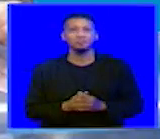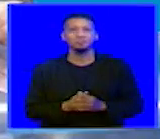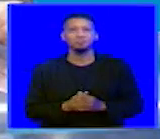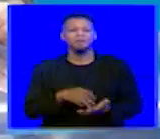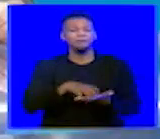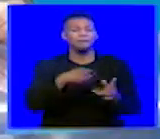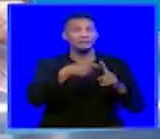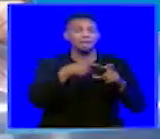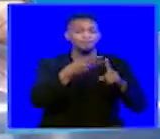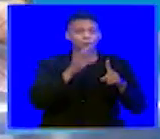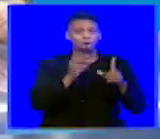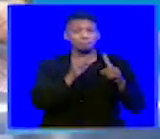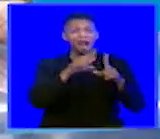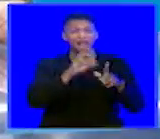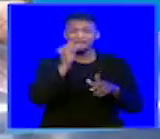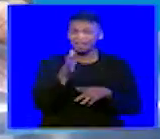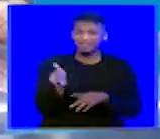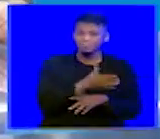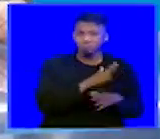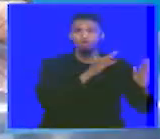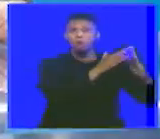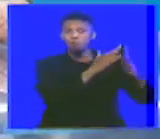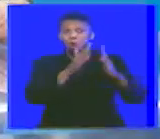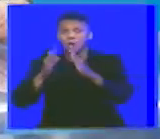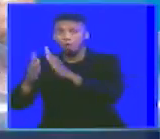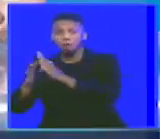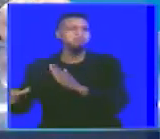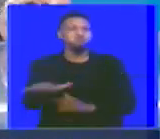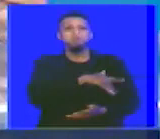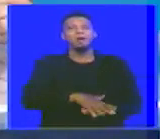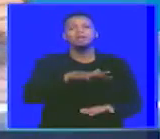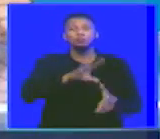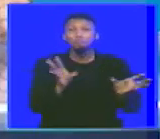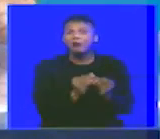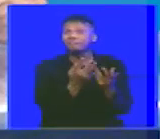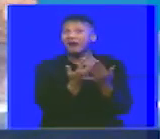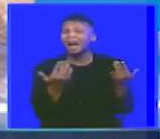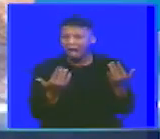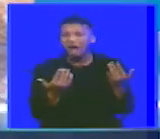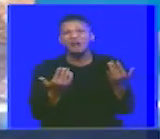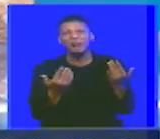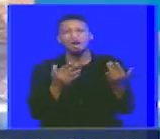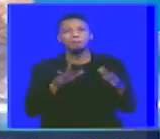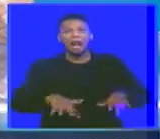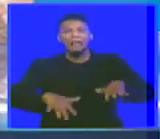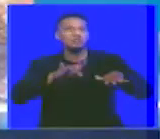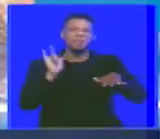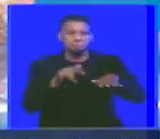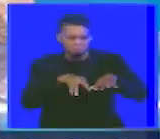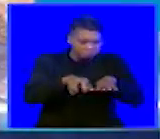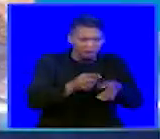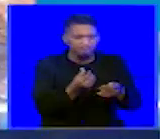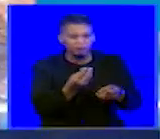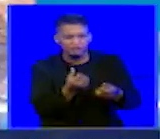Banjir masih merendam puluhan rumah di Kebonpala, Jakarta Timur. Sejumlah warga nekat menerjang arus untuk menyelamatkan harta benda mereka.